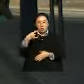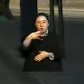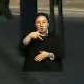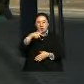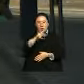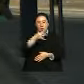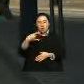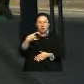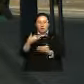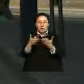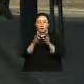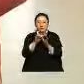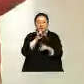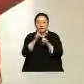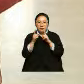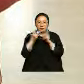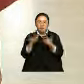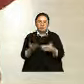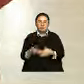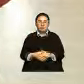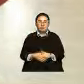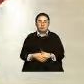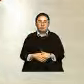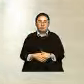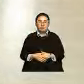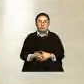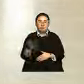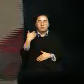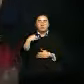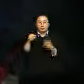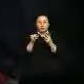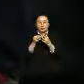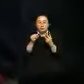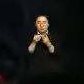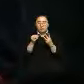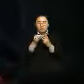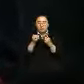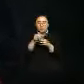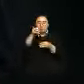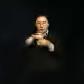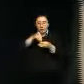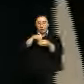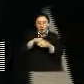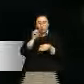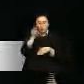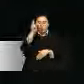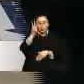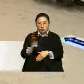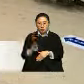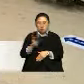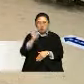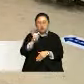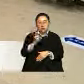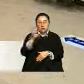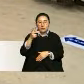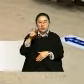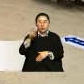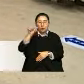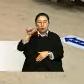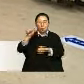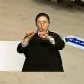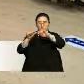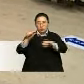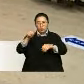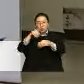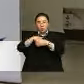저희가 말씀드리고 있습니다. 한편 지난 세 번의 총선에서 여주시는 평균 47.5%의